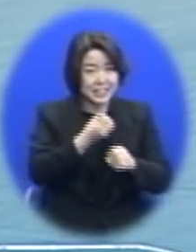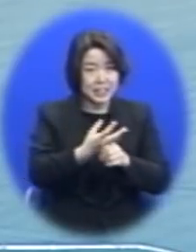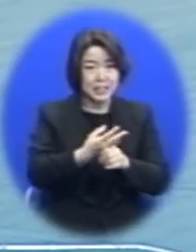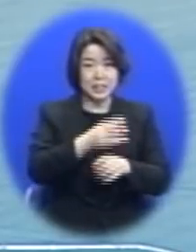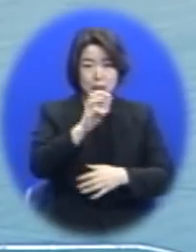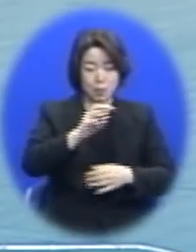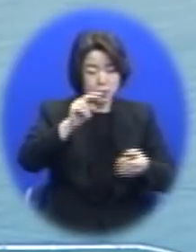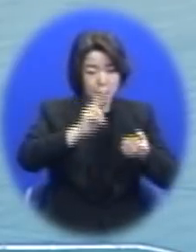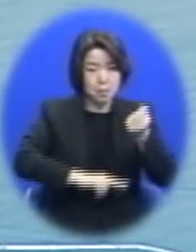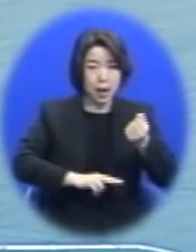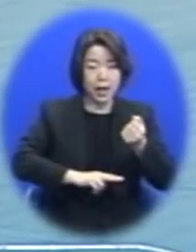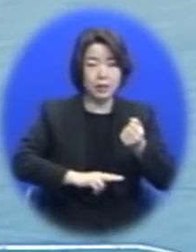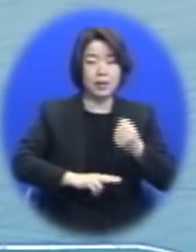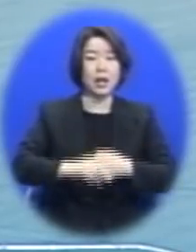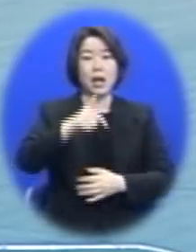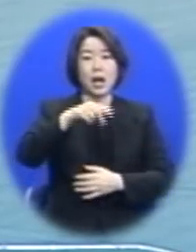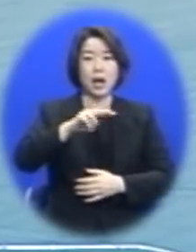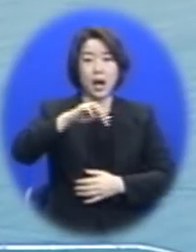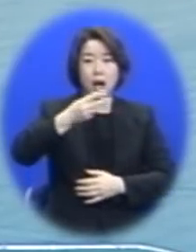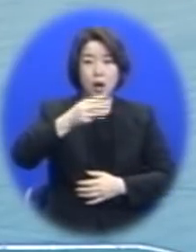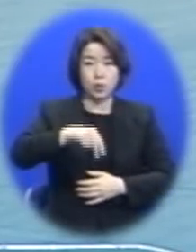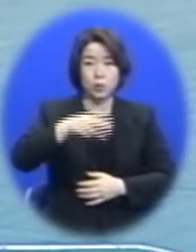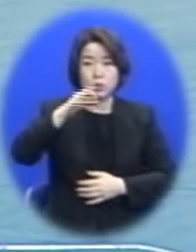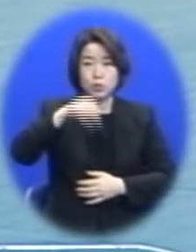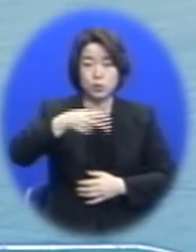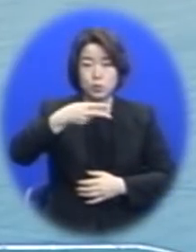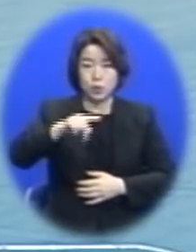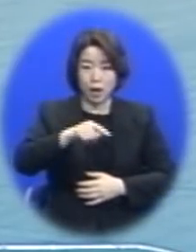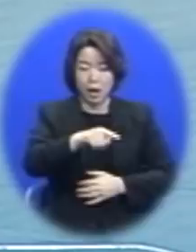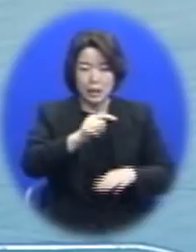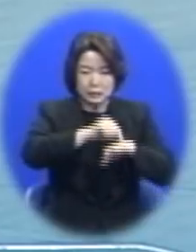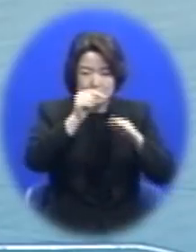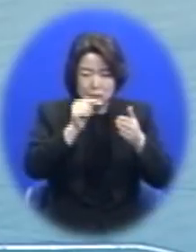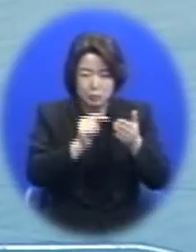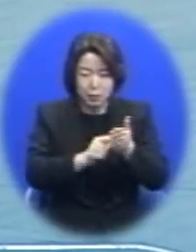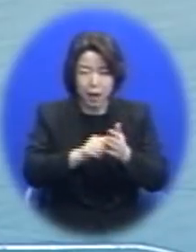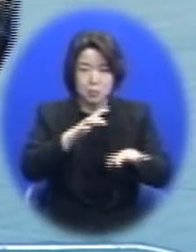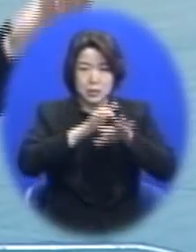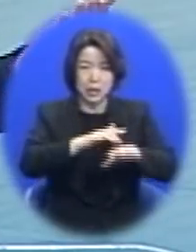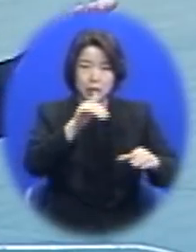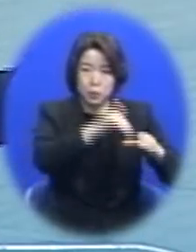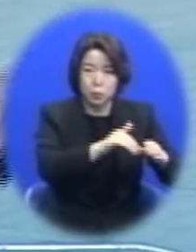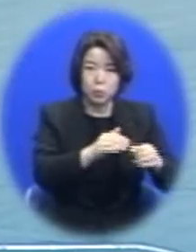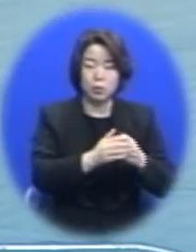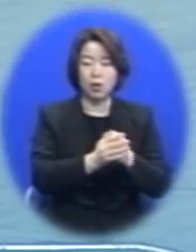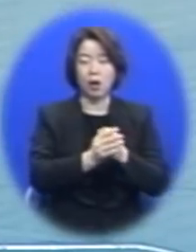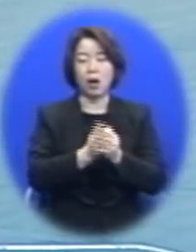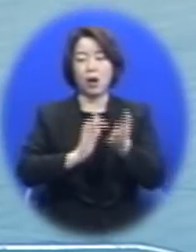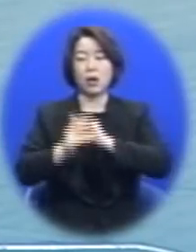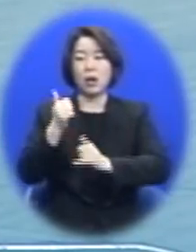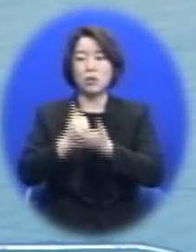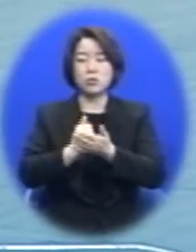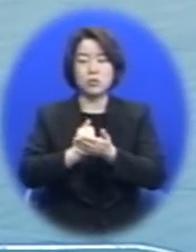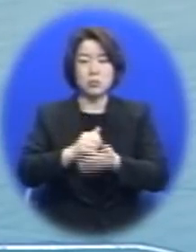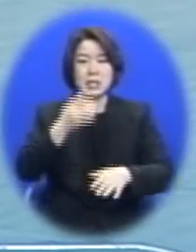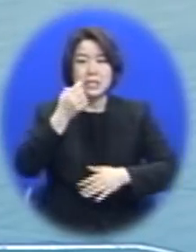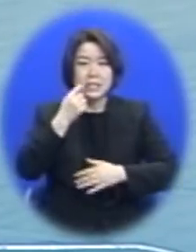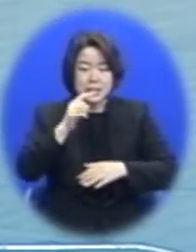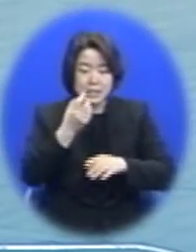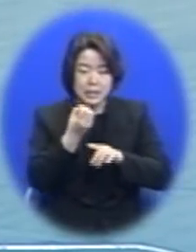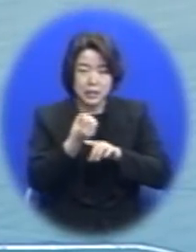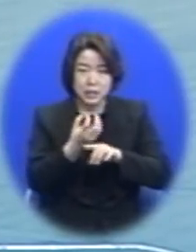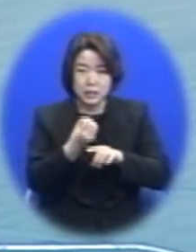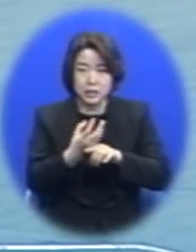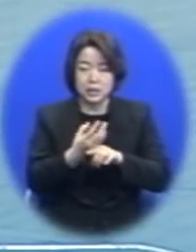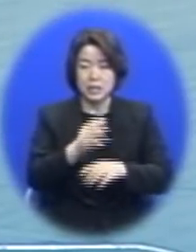도 마귀가 그가 루나의 마음에 들어 가고 가룟 유다를 예수님은 30 의 8개 만들잖아요 그렇게